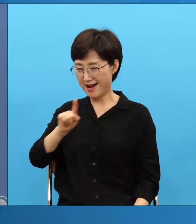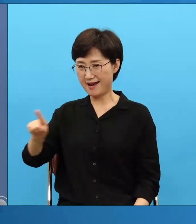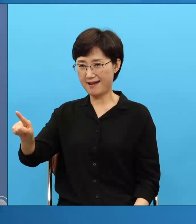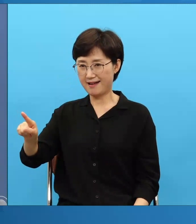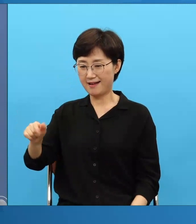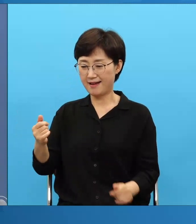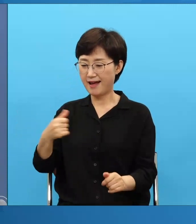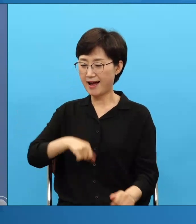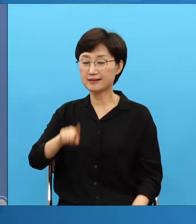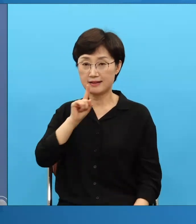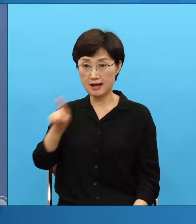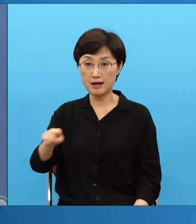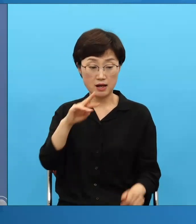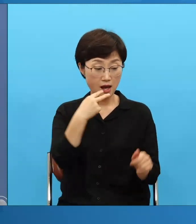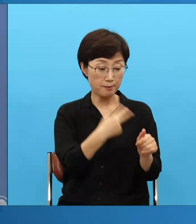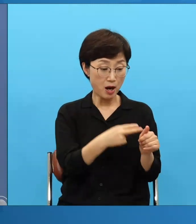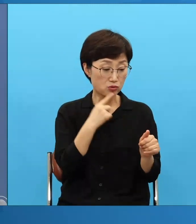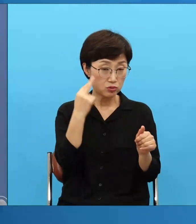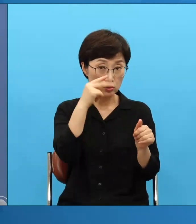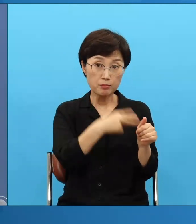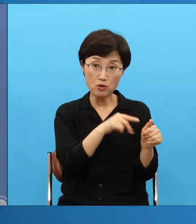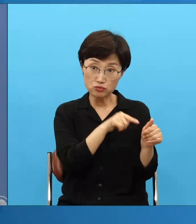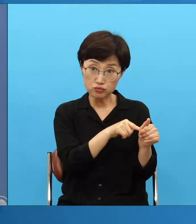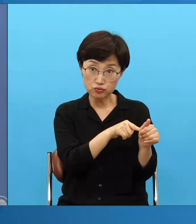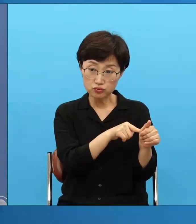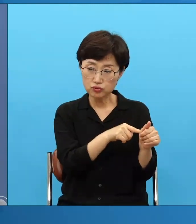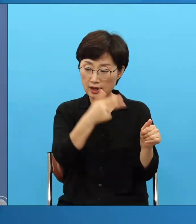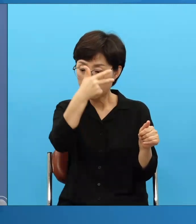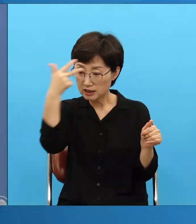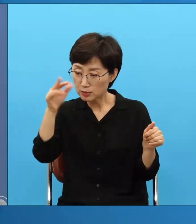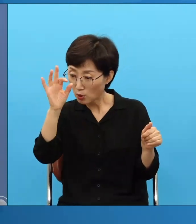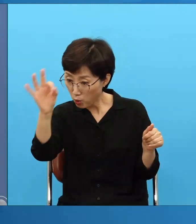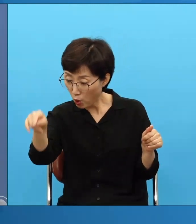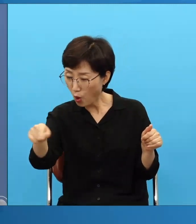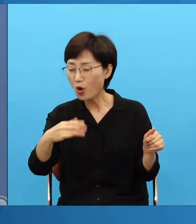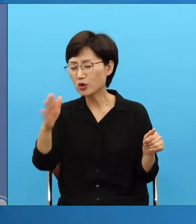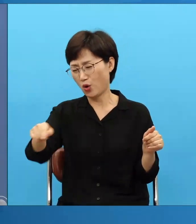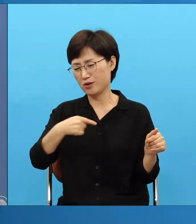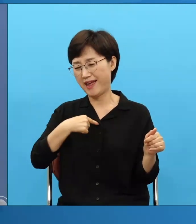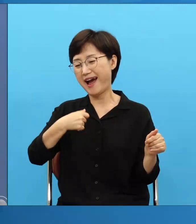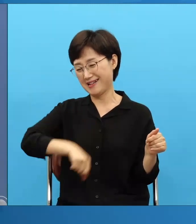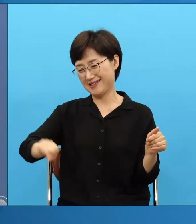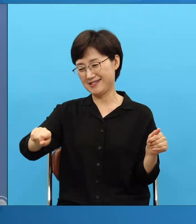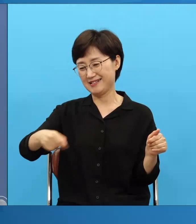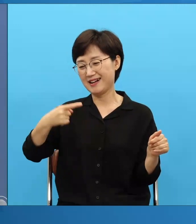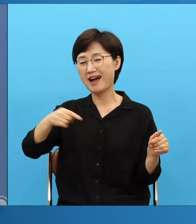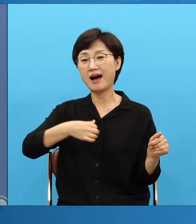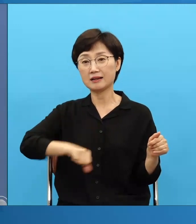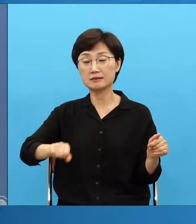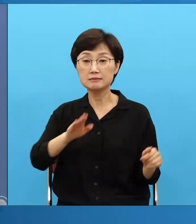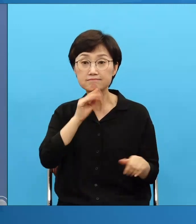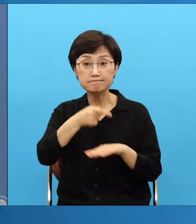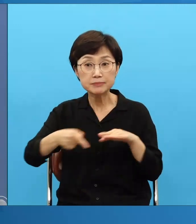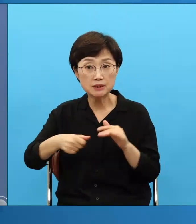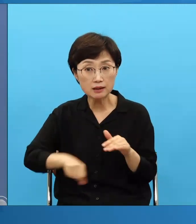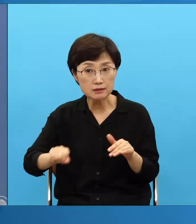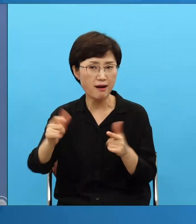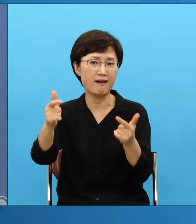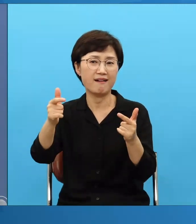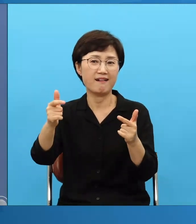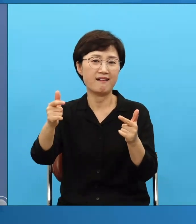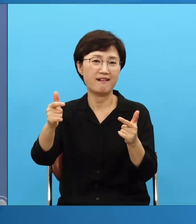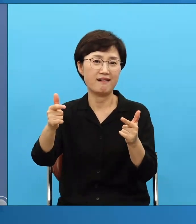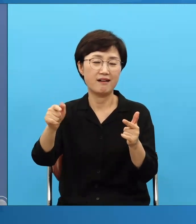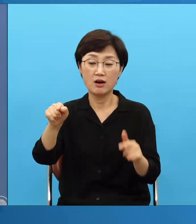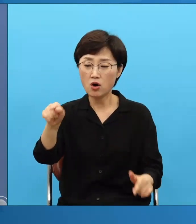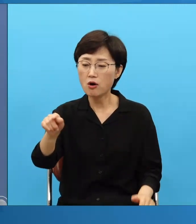that so? 전도자 바울이 디모데를 보고 내 아들 그랬어요. The evangelist Paul called 실제 아들 Timothy 아닙니다. 아닌데 his 내 son. 아들 그랬어요. He's not his